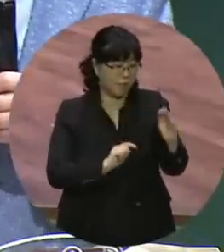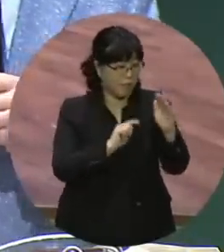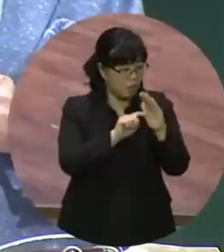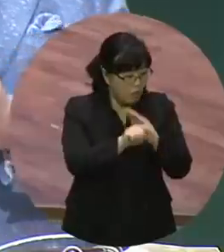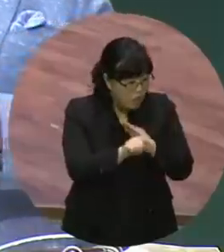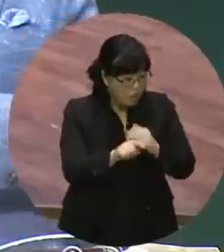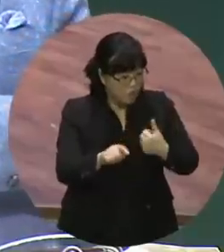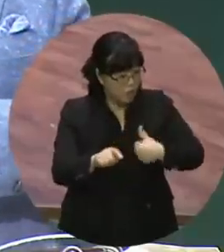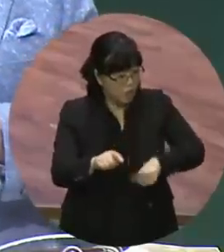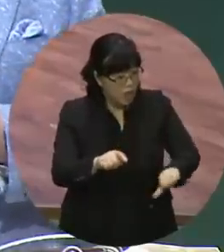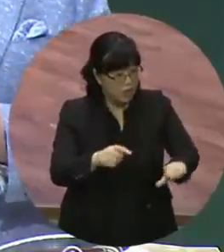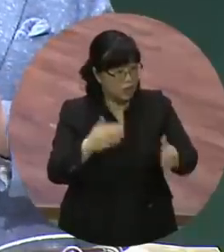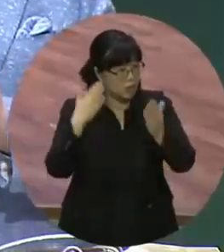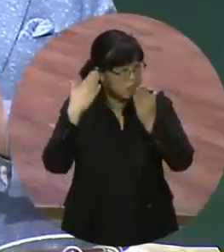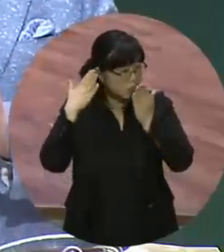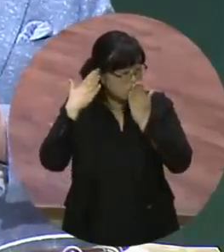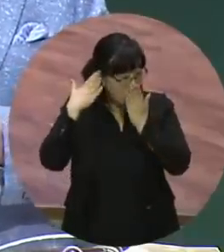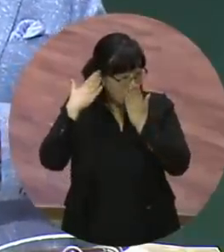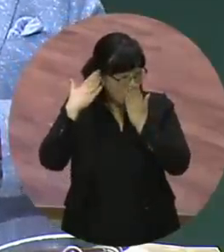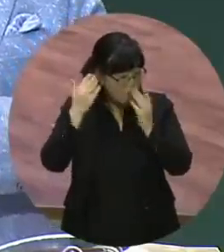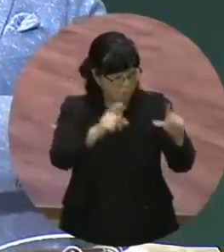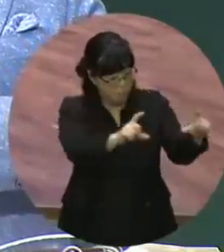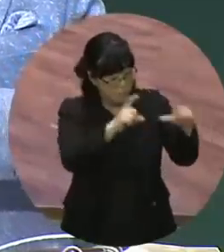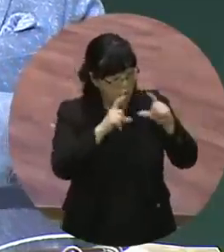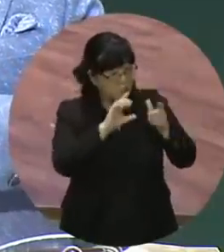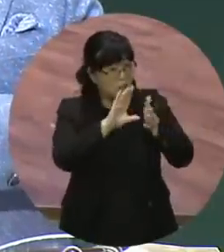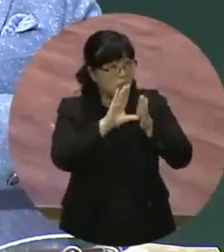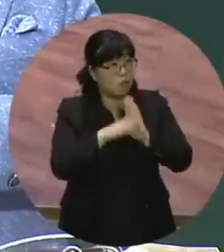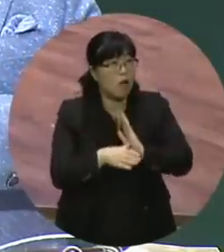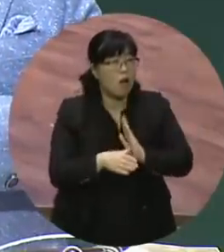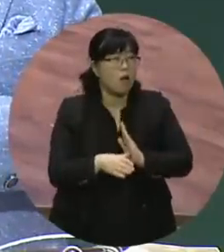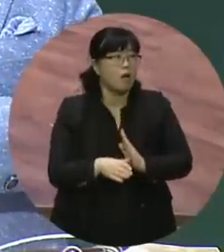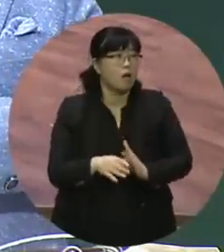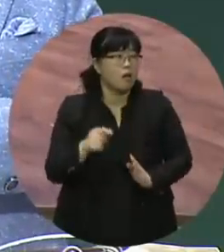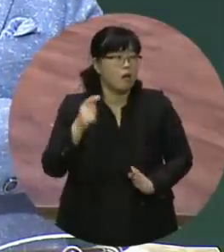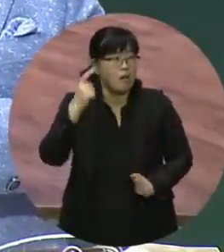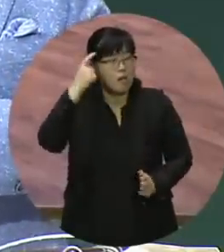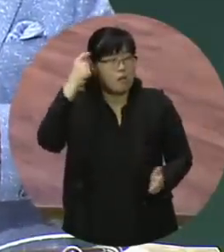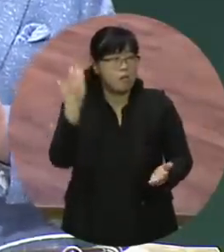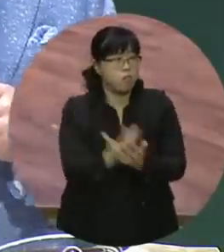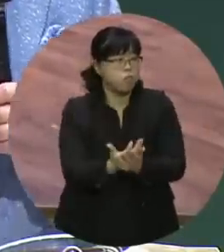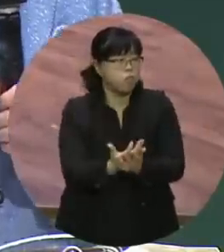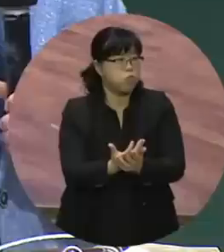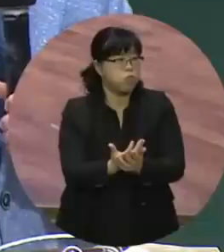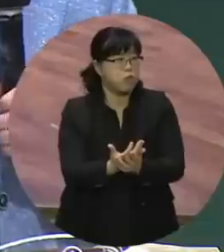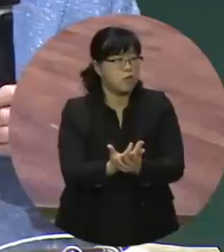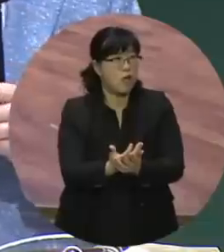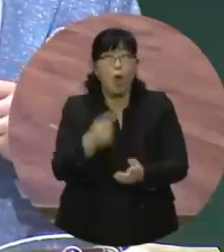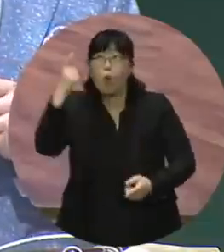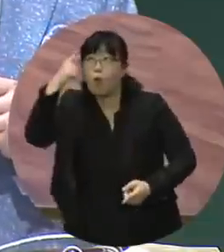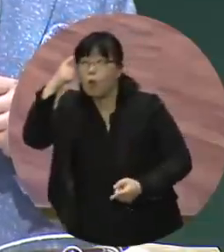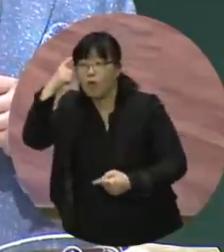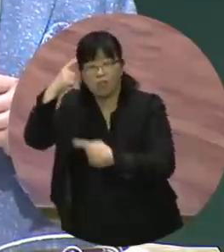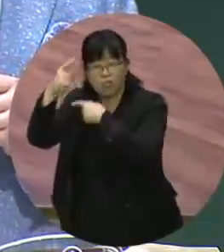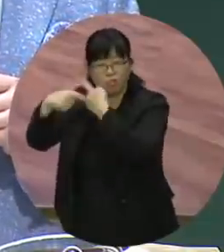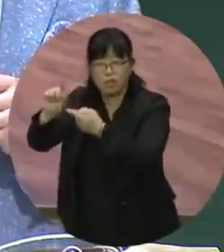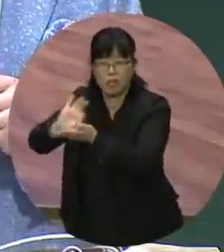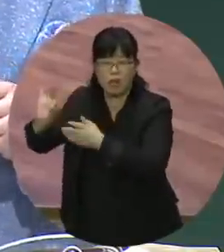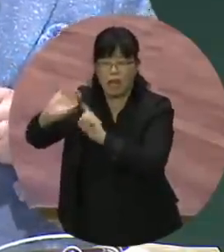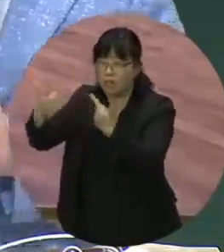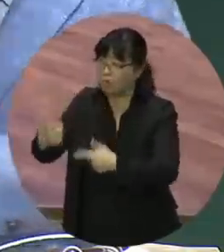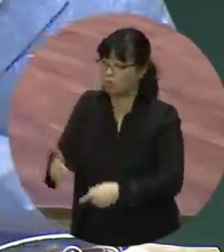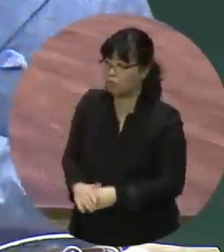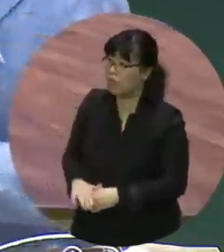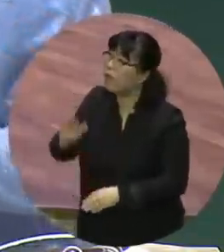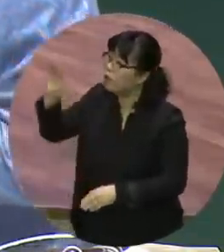제가 하나님께 딱 한 게 있어요. 하나님, 내게 원하신 게 뭡니까? 바로 그날부터 엎드렸어요.